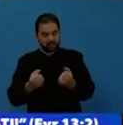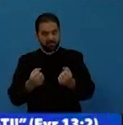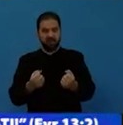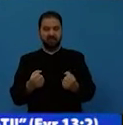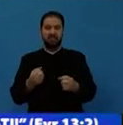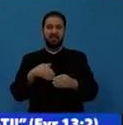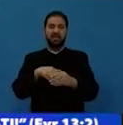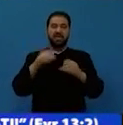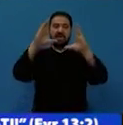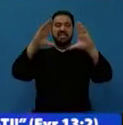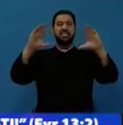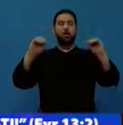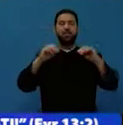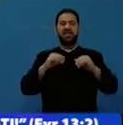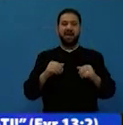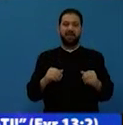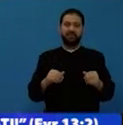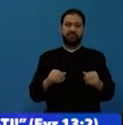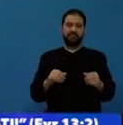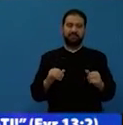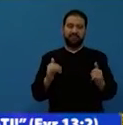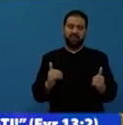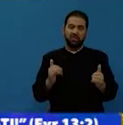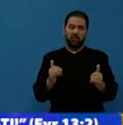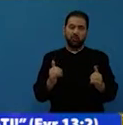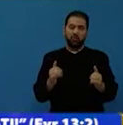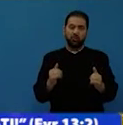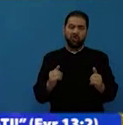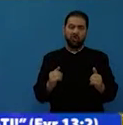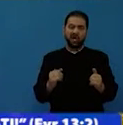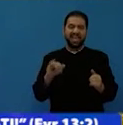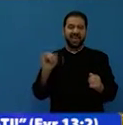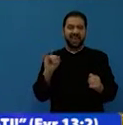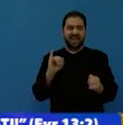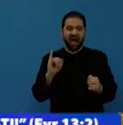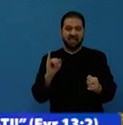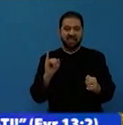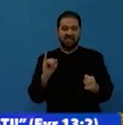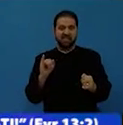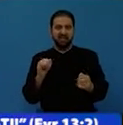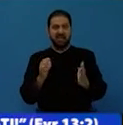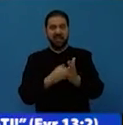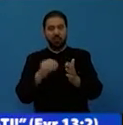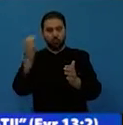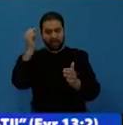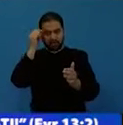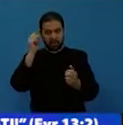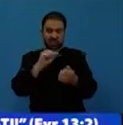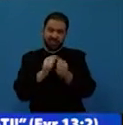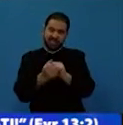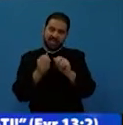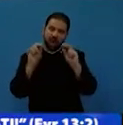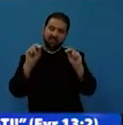cărora ei le sunt musafiri. Și atunci străinii ar trebui să știe sau să învețe